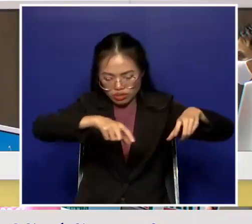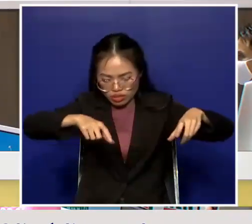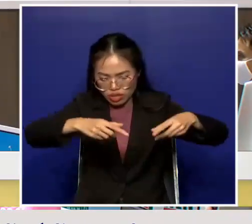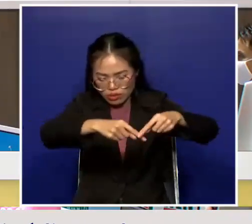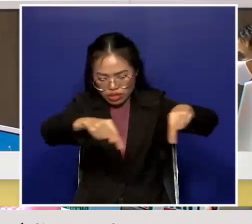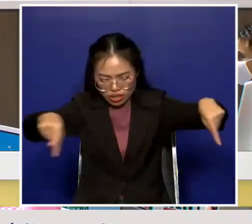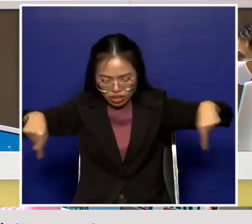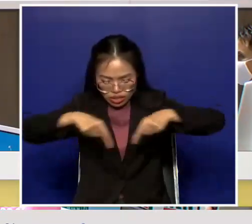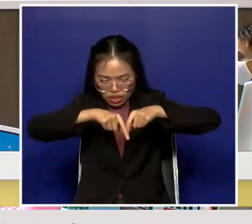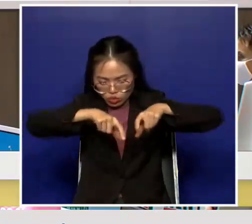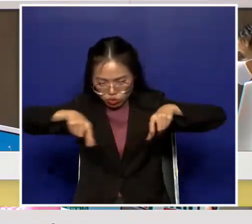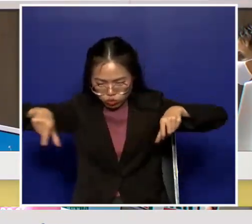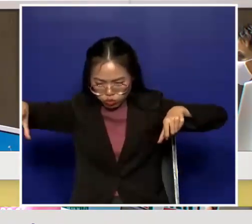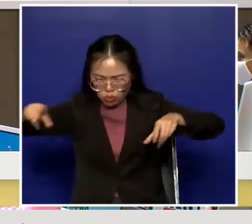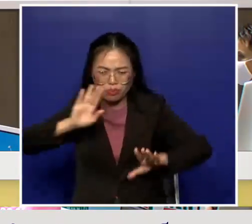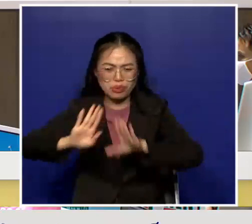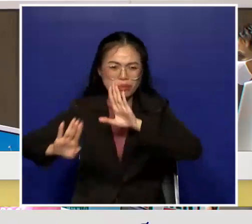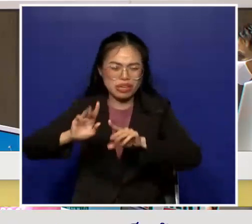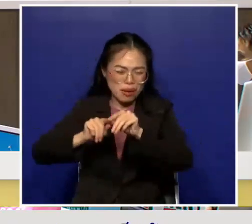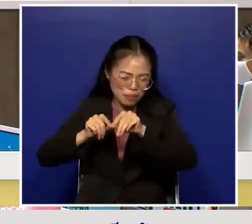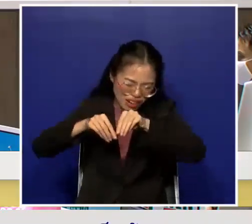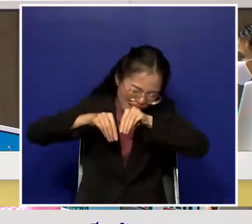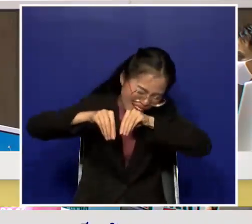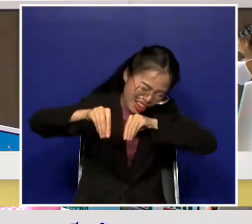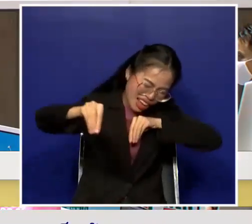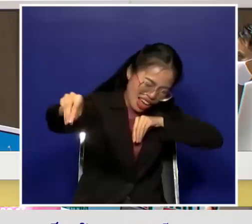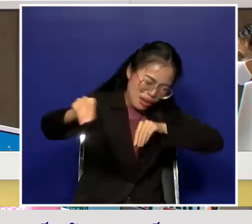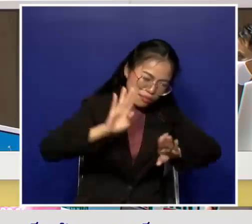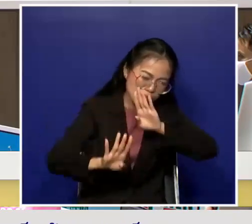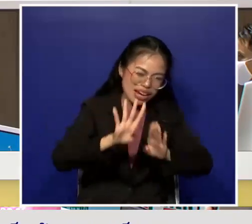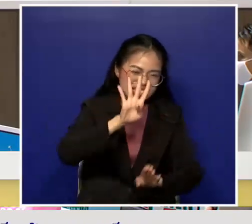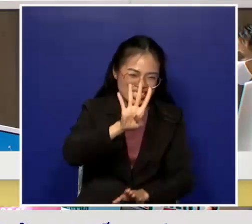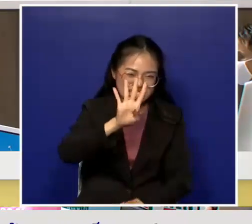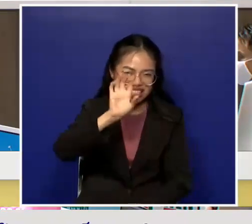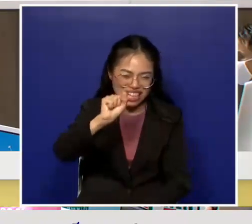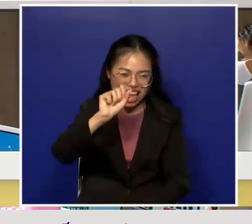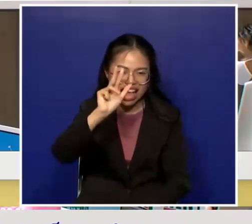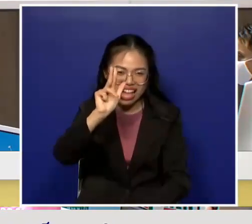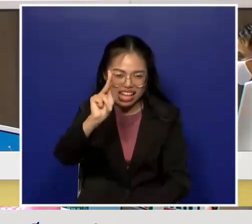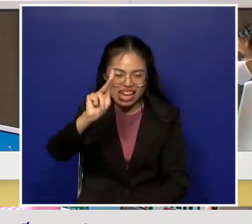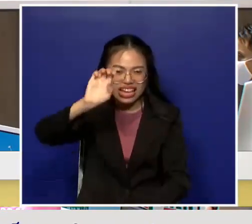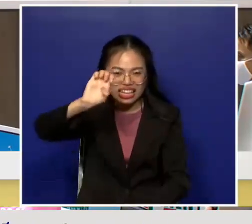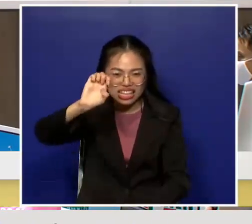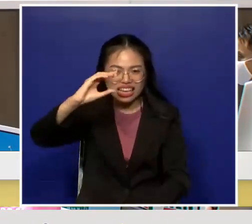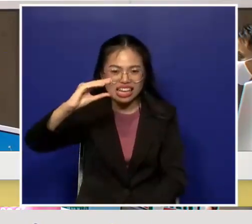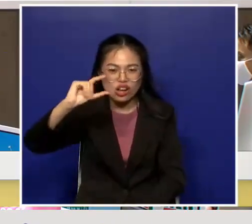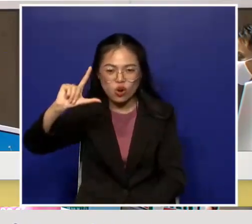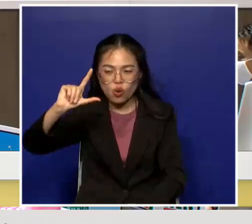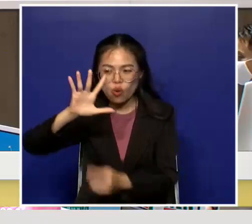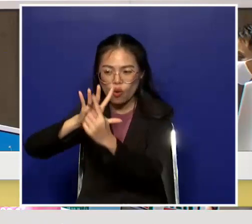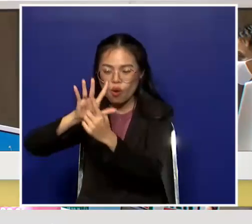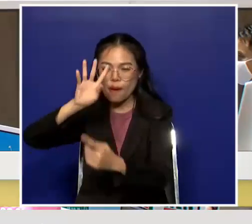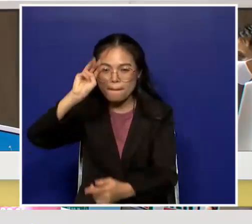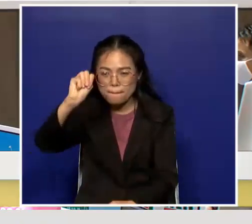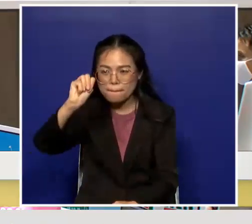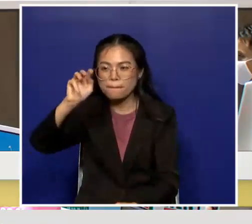ไปโลกพระจันทร์นะฮะรอบครึ่งเลยนะครับ 400,000 กิโลเมตรโลกพระจันทร์ประมาณ 300,000 นะครับเห็นมั้ยฮะนี่